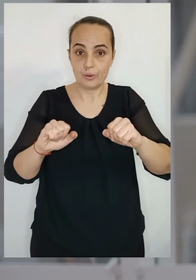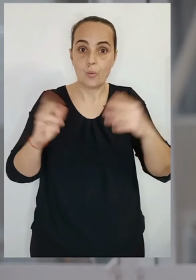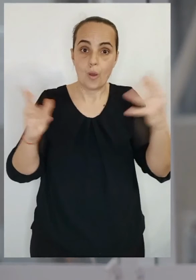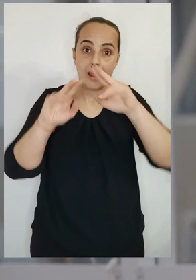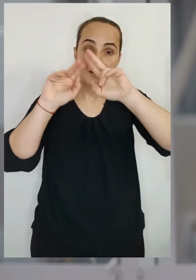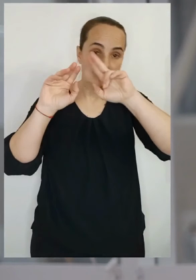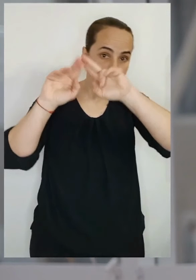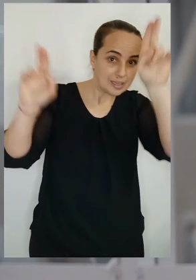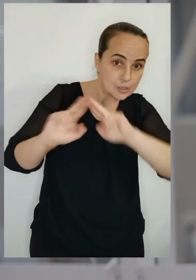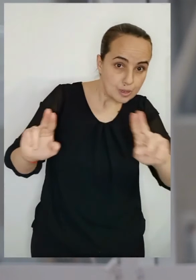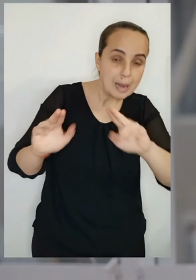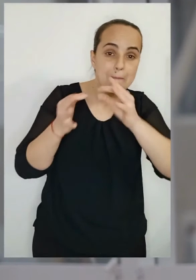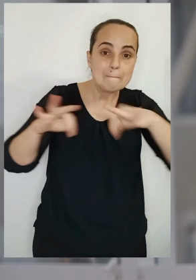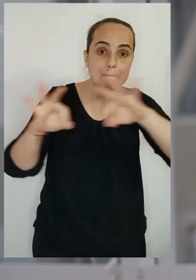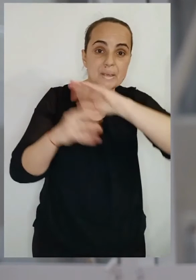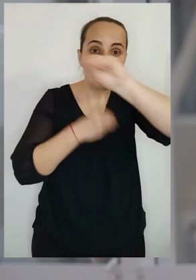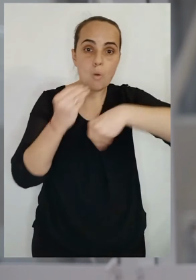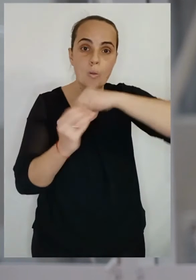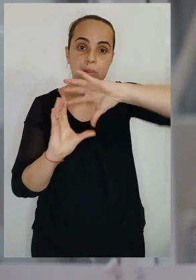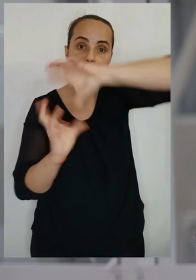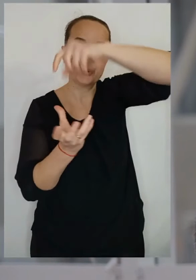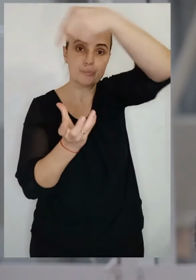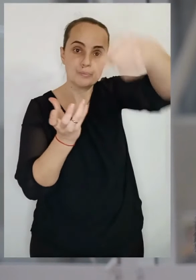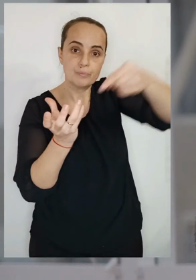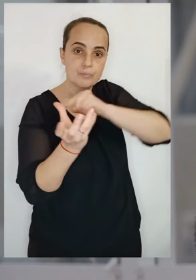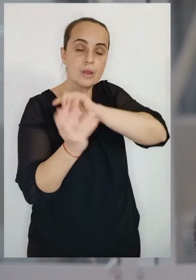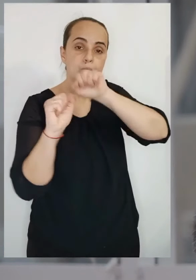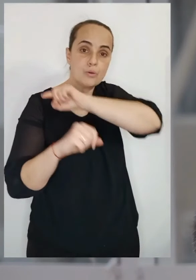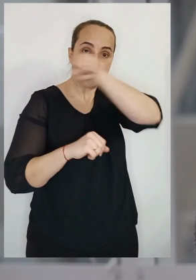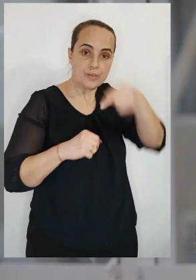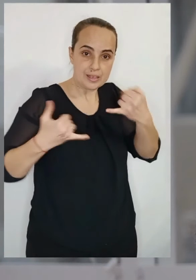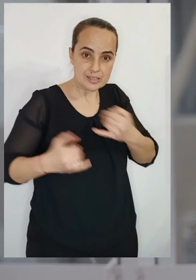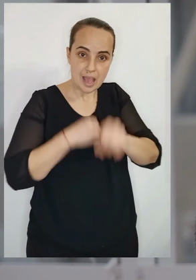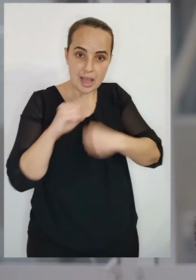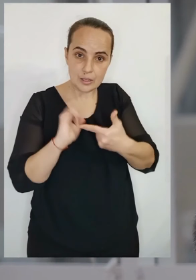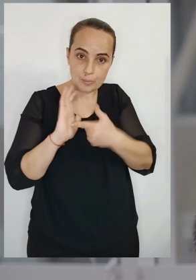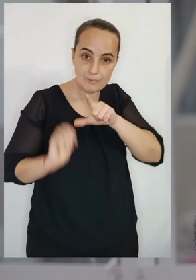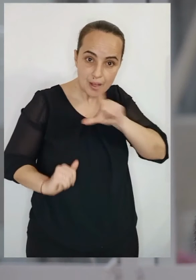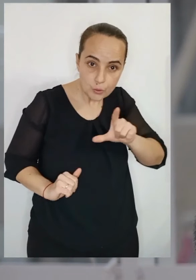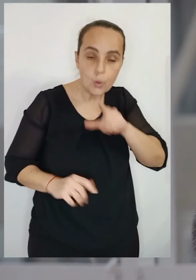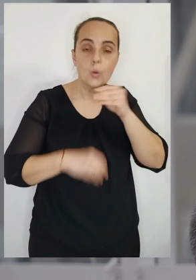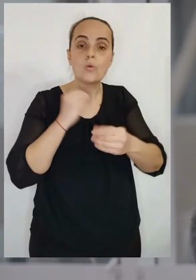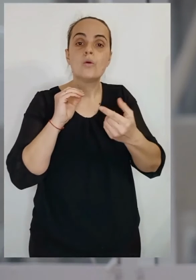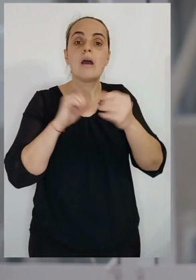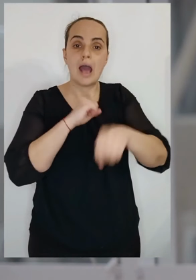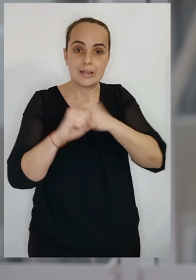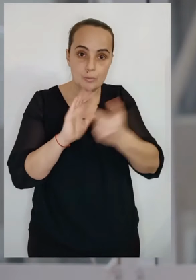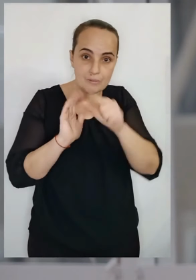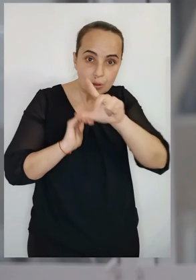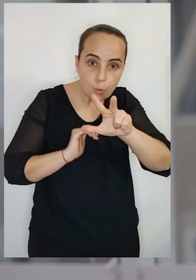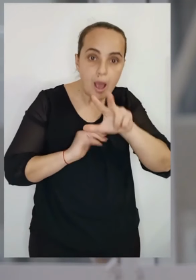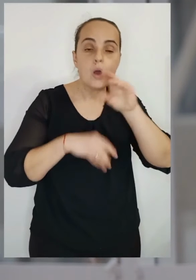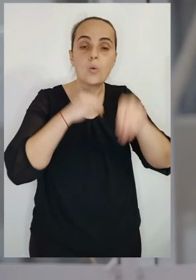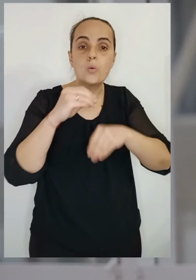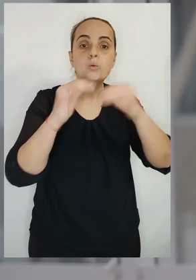délégations internationales, donc de tous les pays du monde, qui voudraient venir s'entraîner en 2022, en 2023 ou juste avant les Jeux,